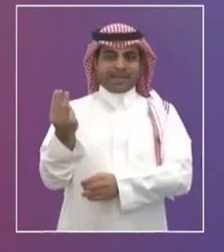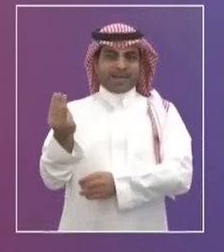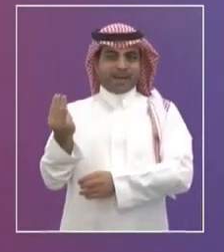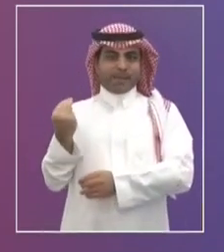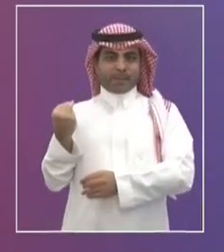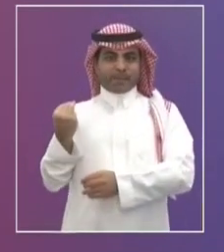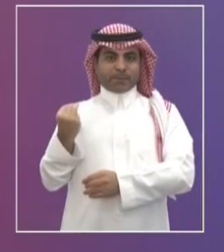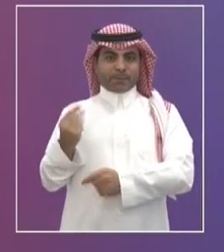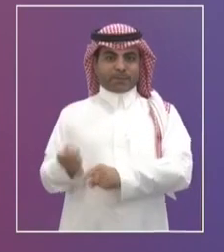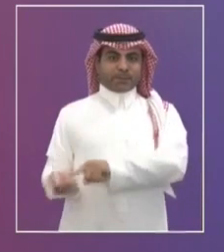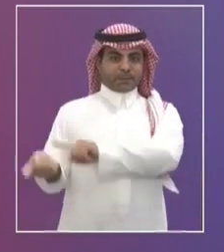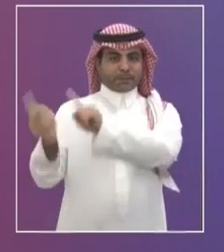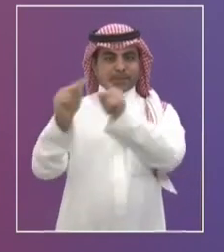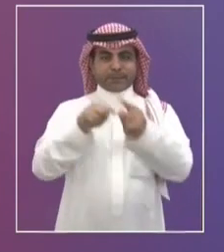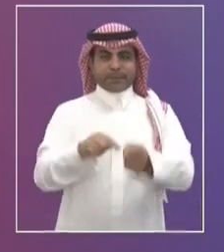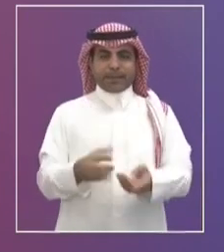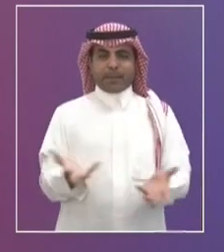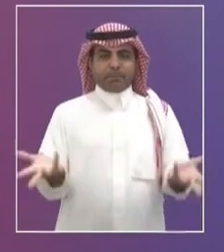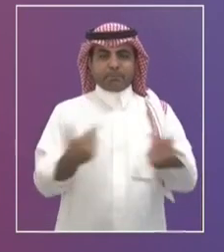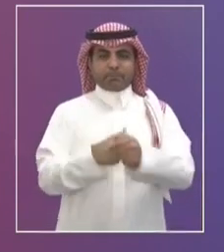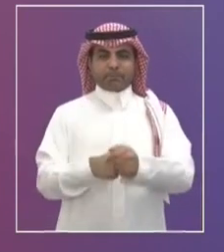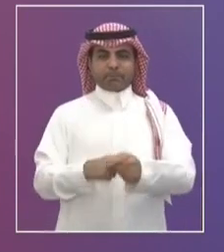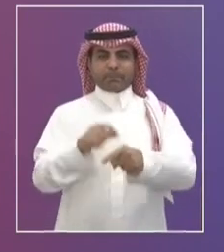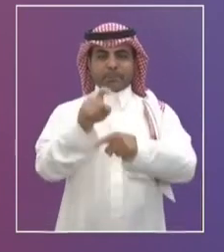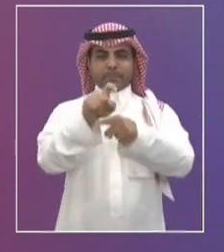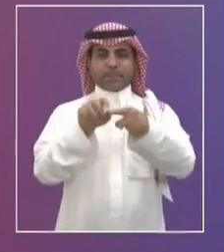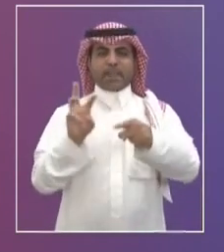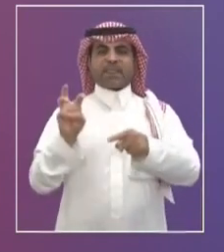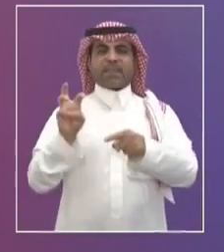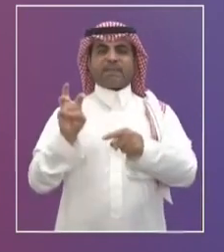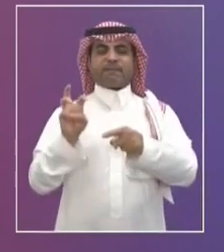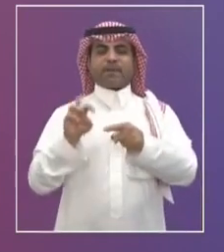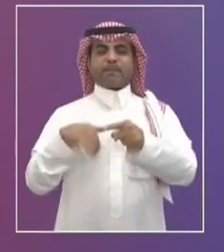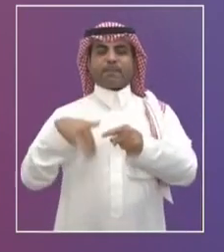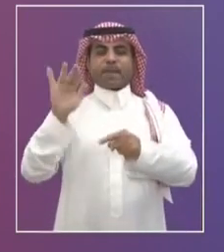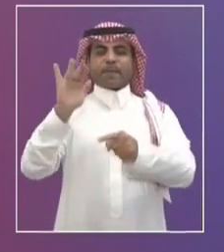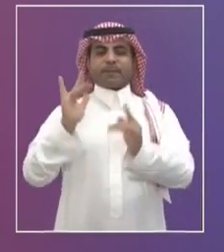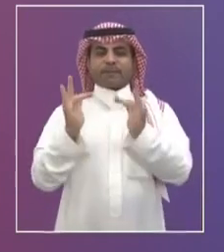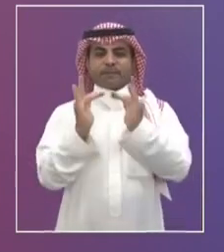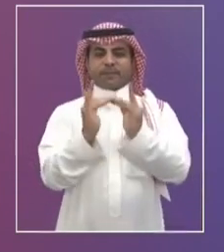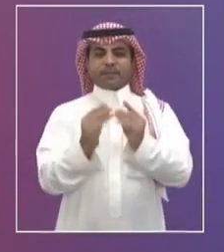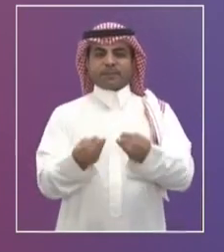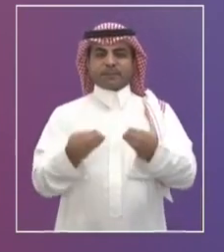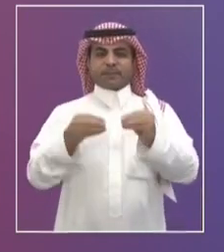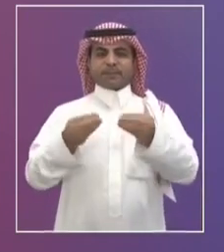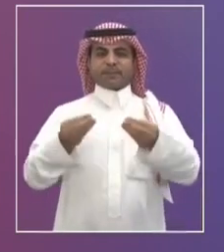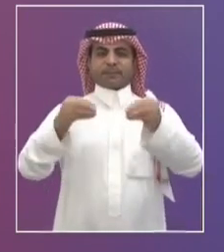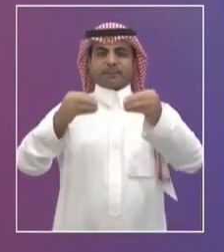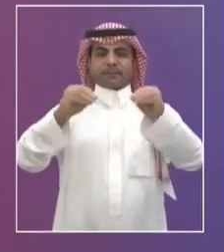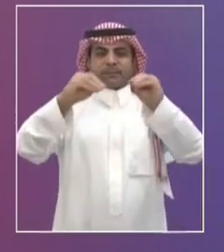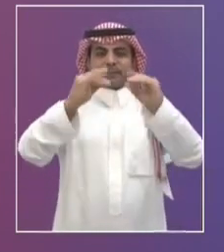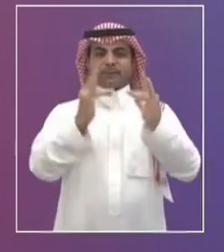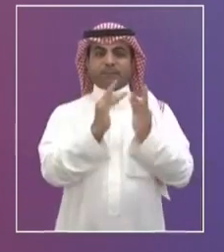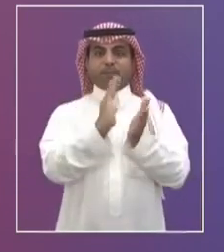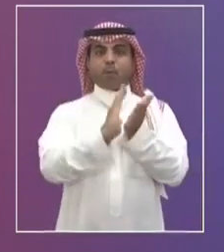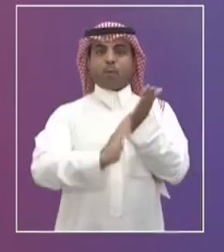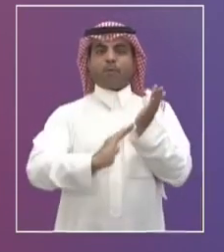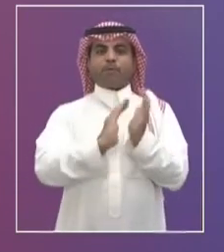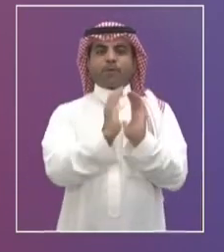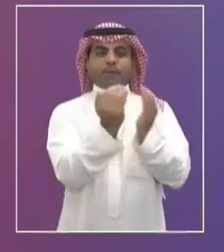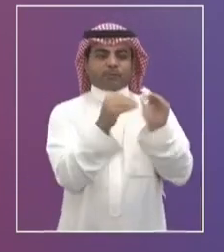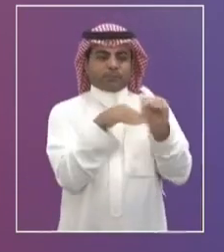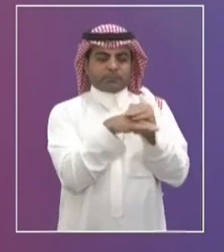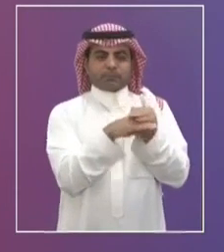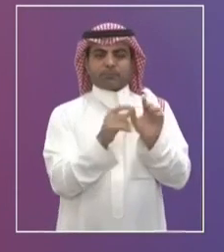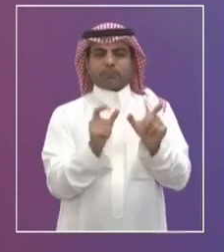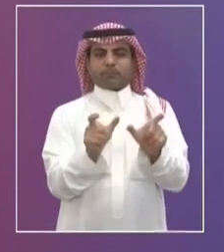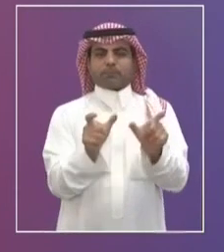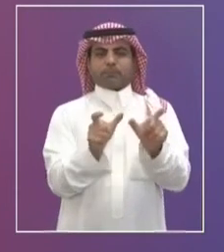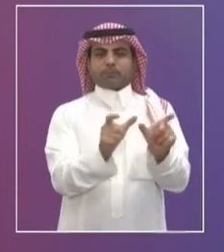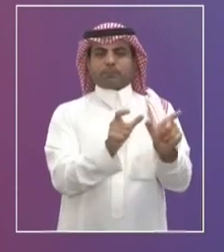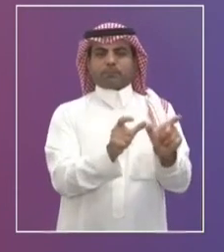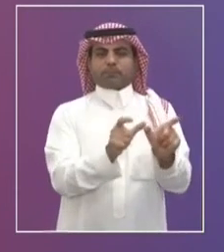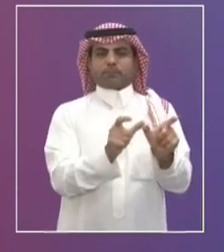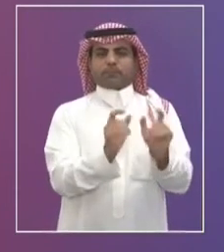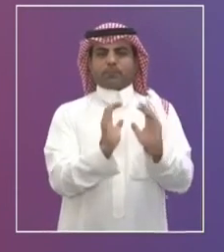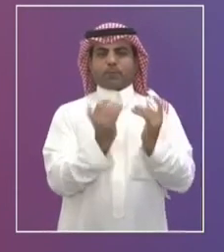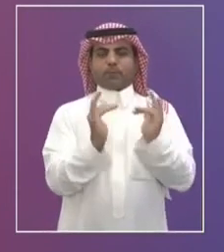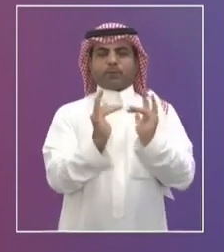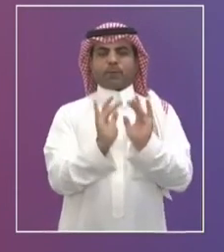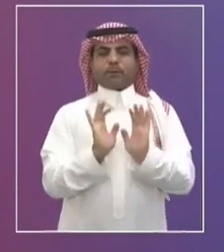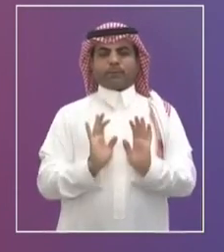تم زيادة 30% من السعة السريرية الأساسية للعنايات المركزة في المملكة العربية السعودية،